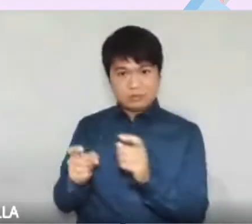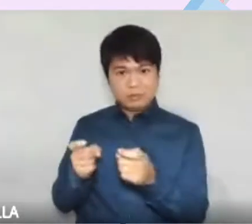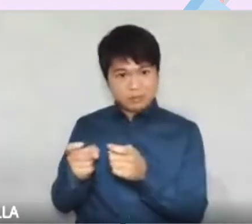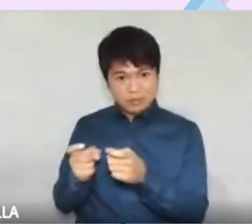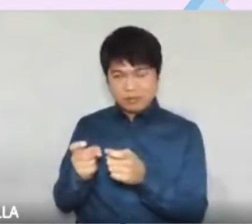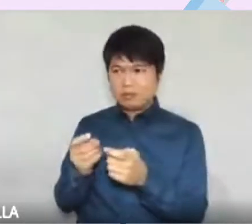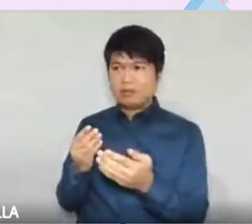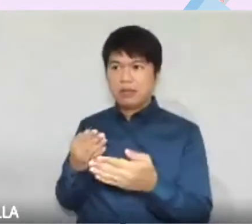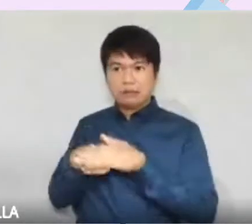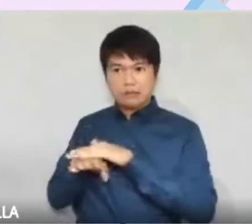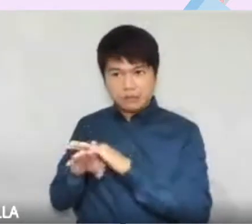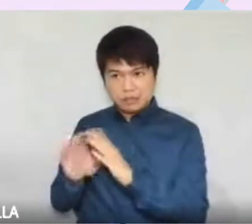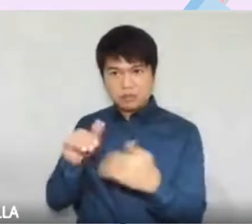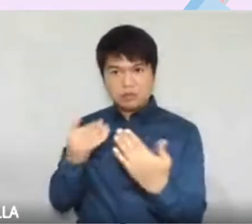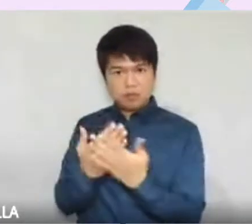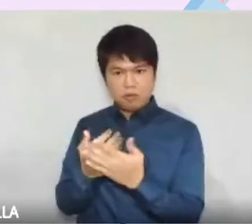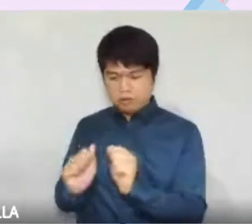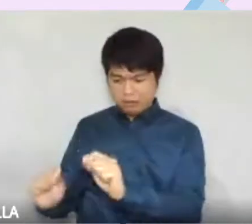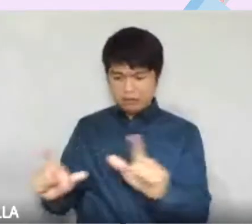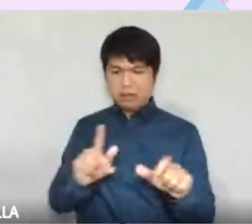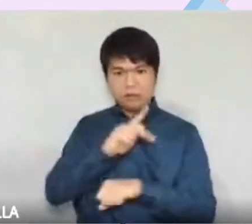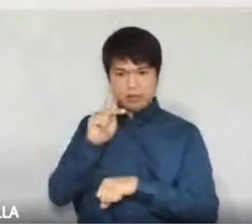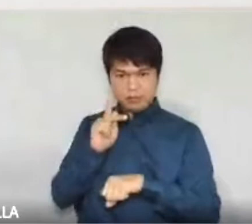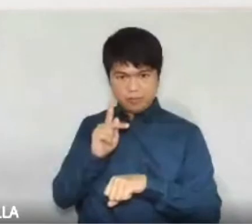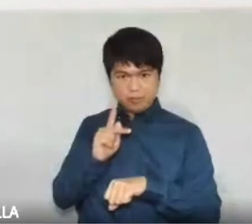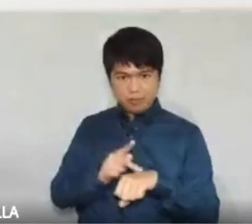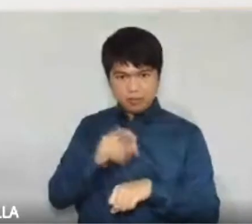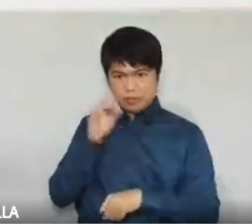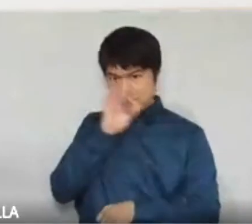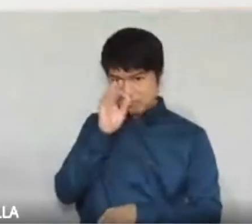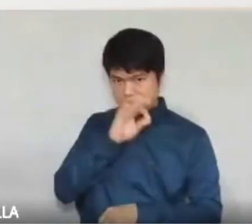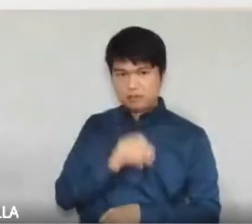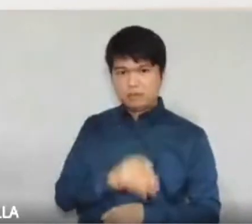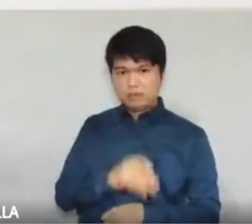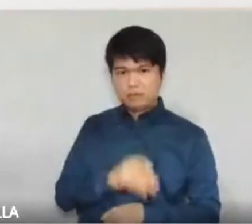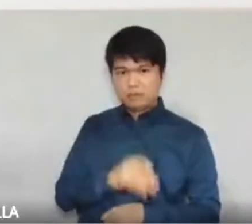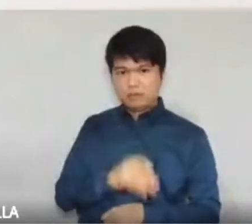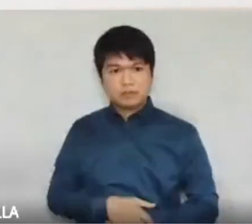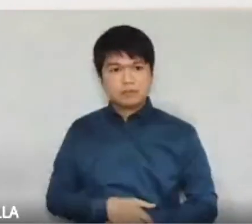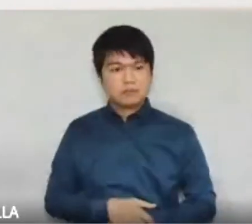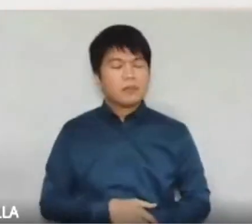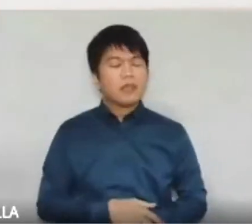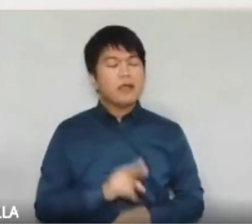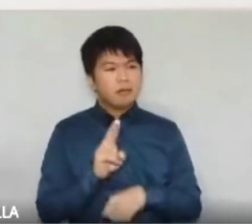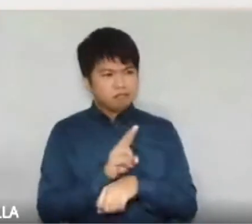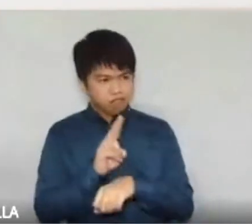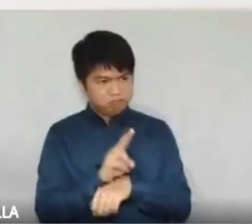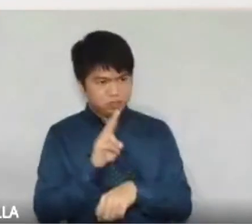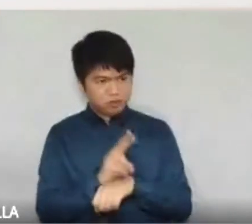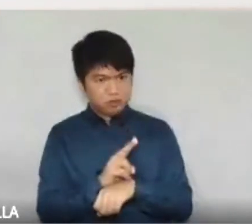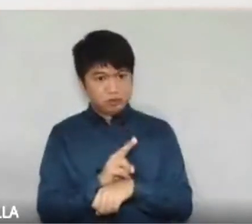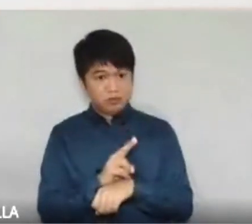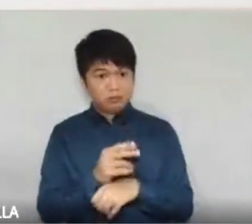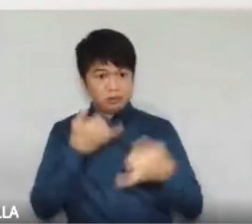o accessible para sa lahat ng Pilipino? Sa paggamit ng telehealth, magiging mas accessible